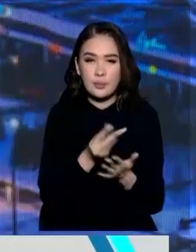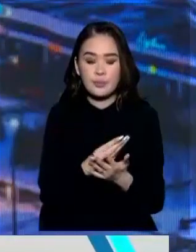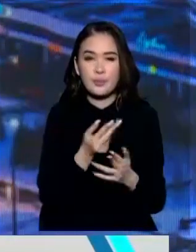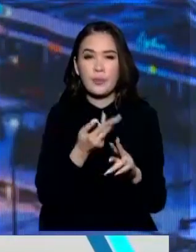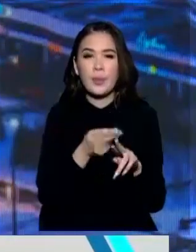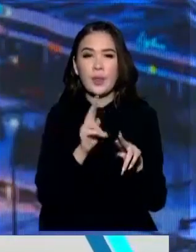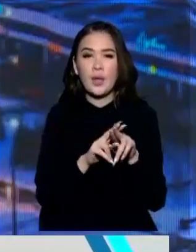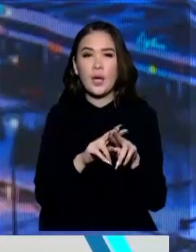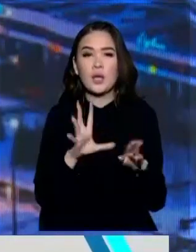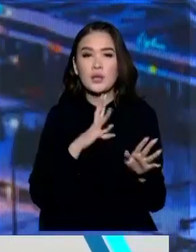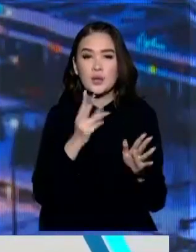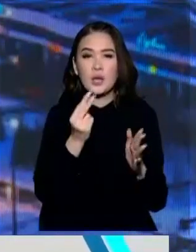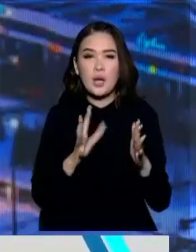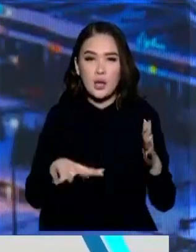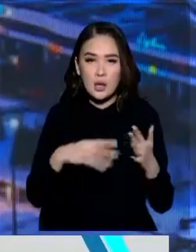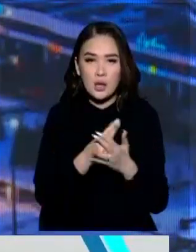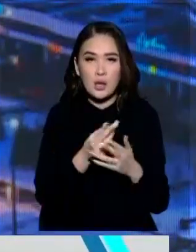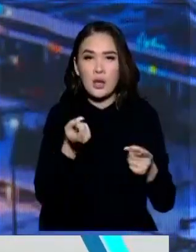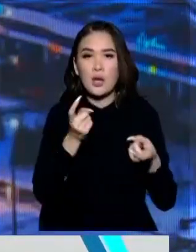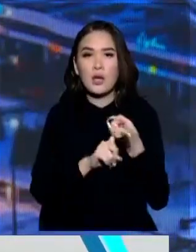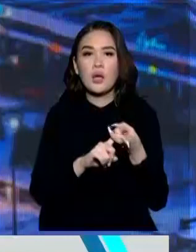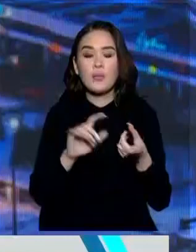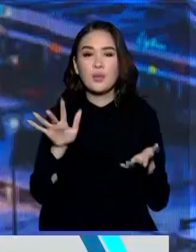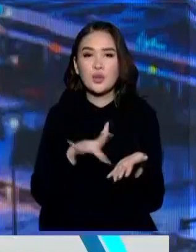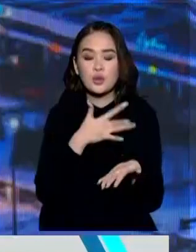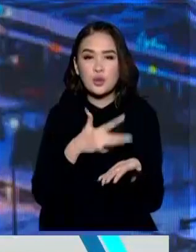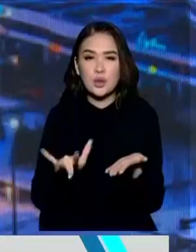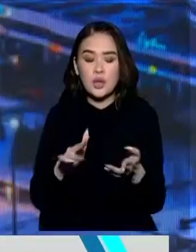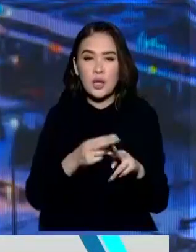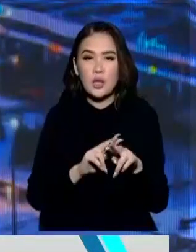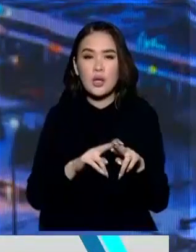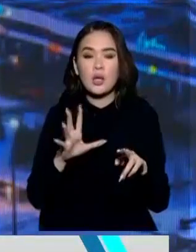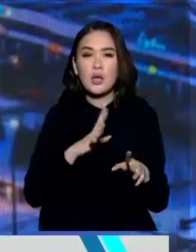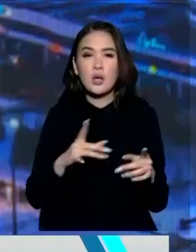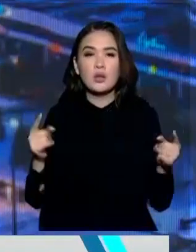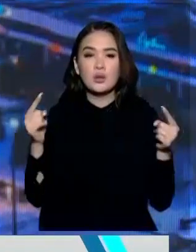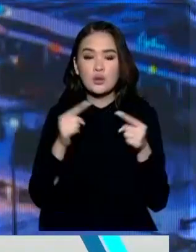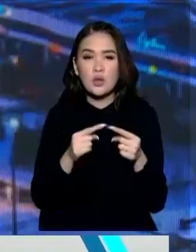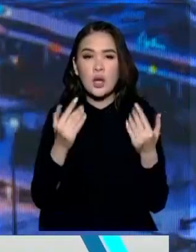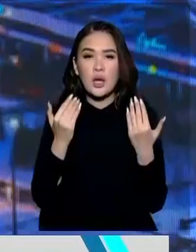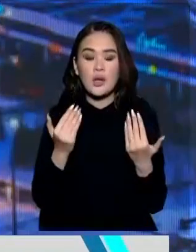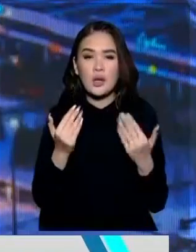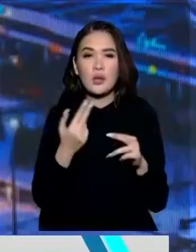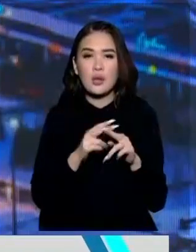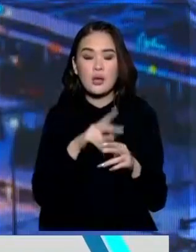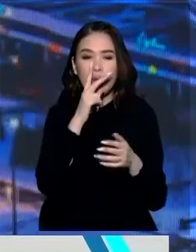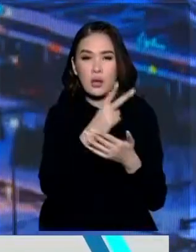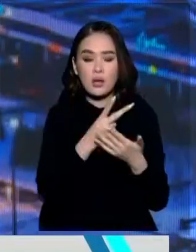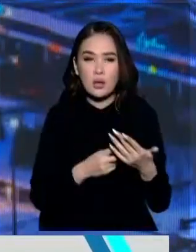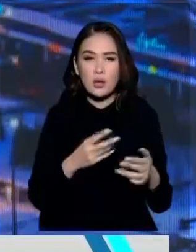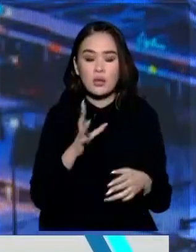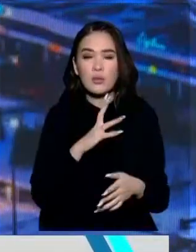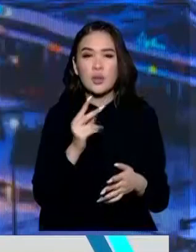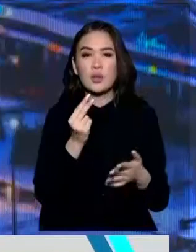Салық арқылы, инвестициялық саясат арқылы, бюджеттік саясат арқылы. Яғни, қазіргі таңда қарасаңыздар, біз